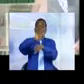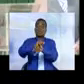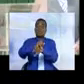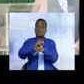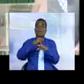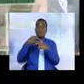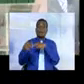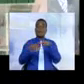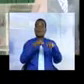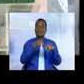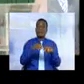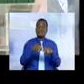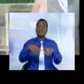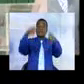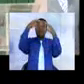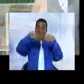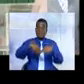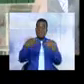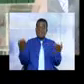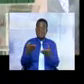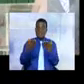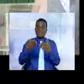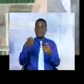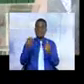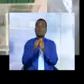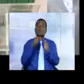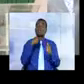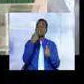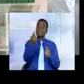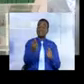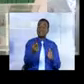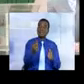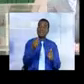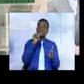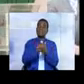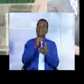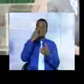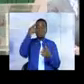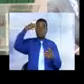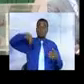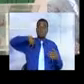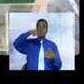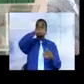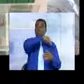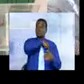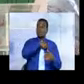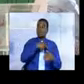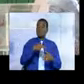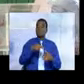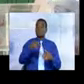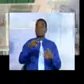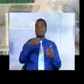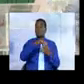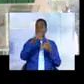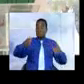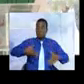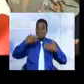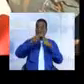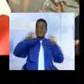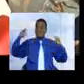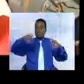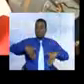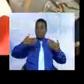a effectivement foulé le sol de Botro comme prévu. Ce qui constitue pour nous une source de joie